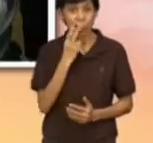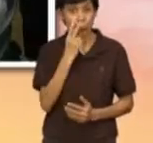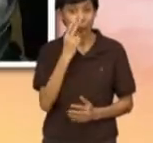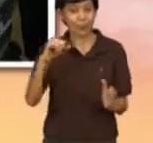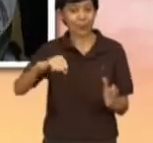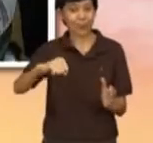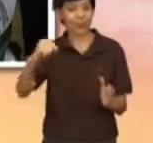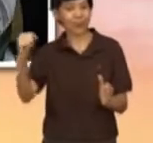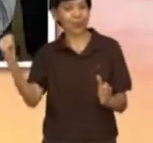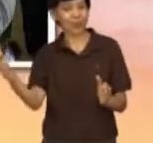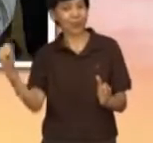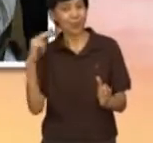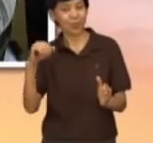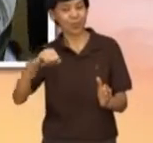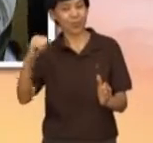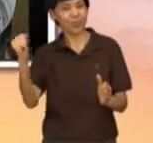กัน